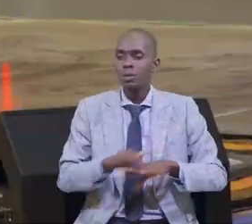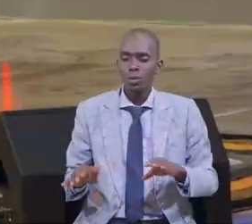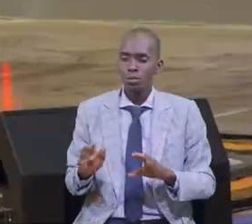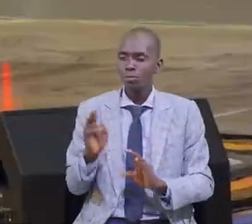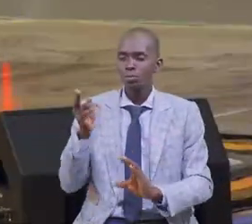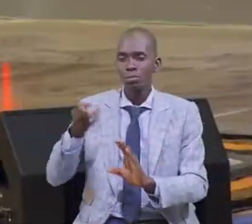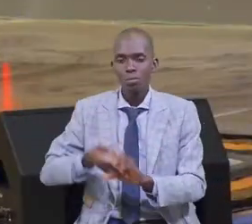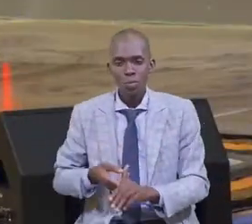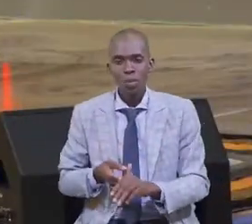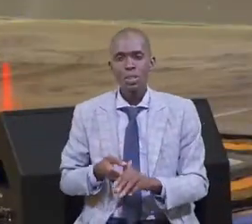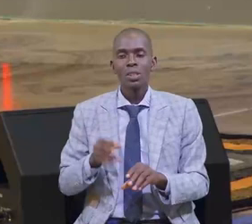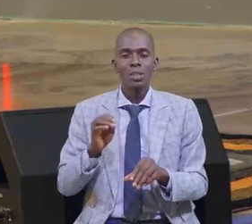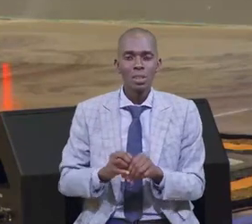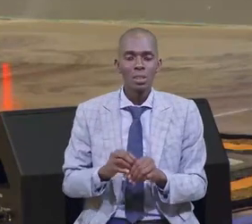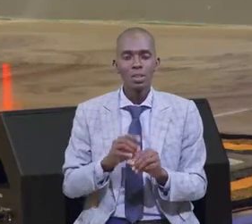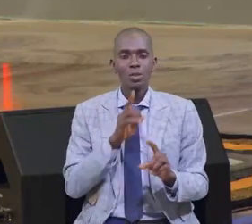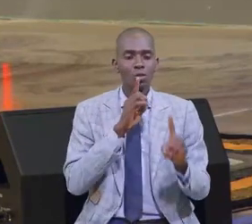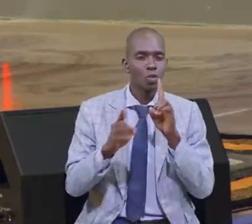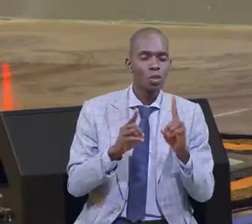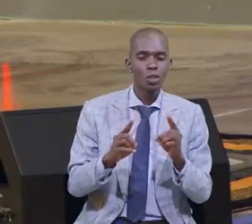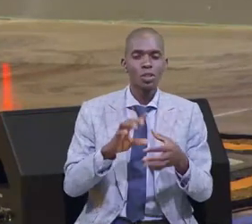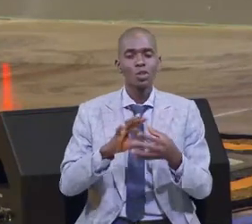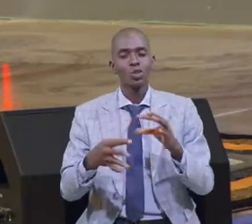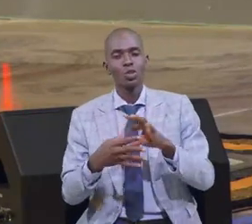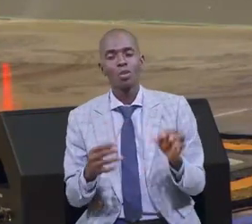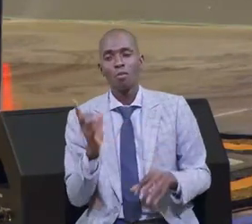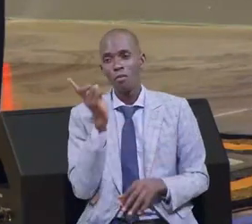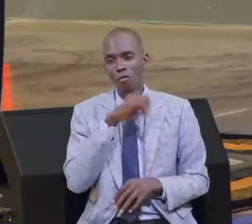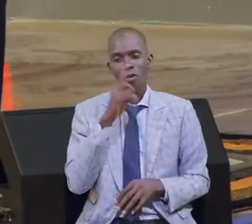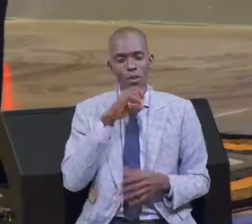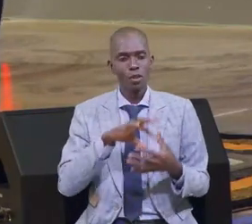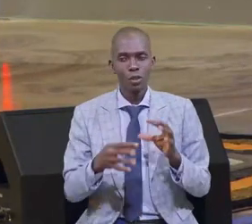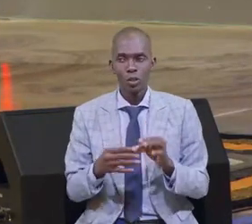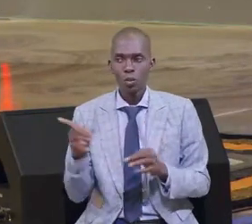vous impliquer dans des histoires, dans des bobards.